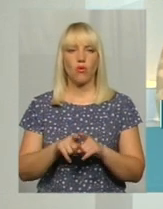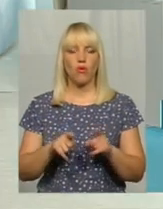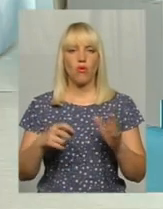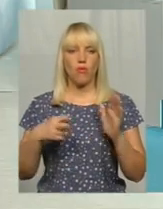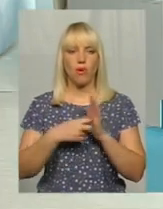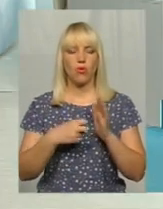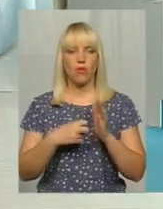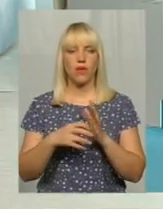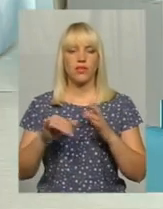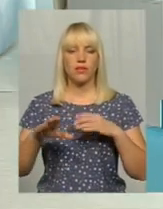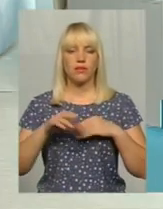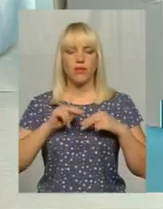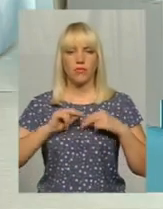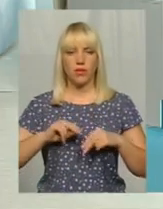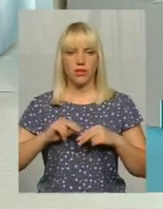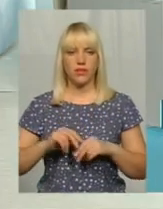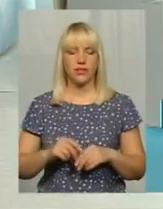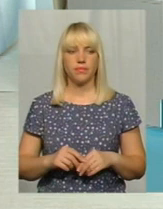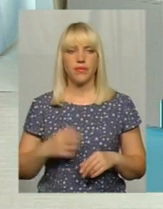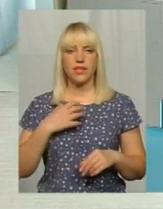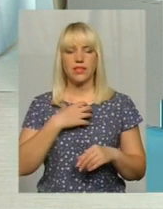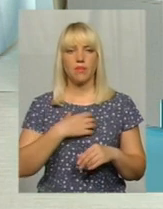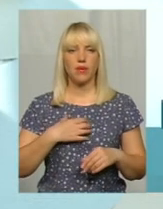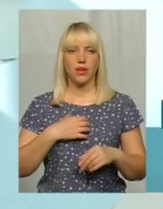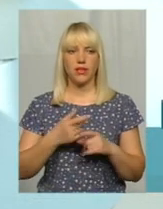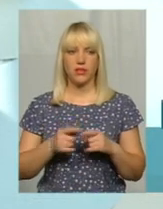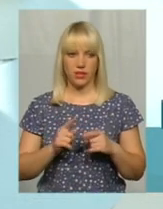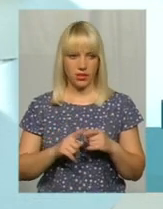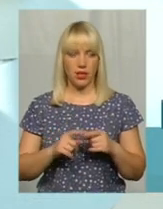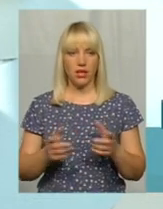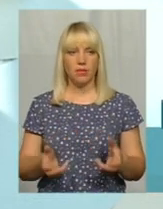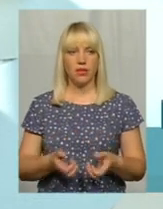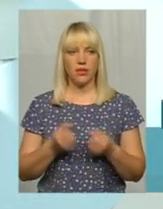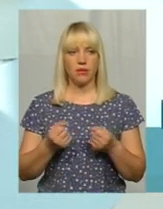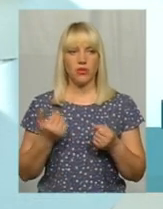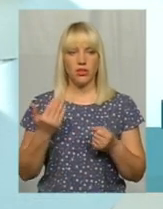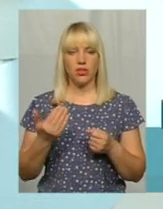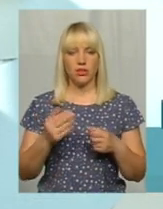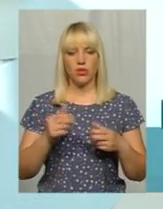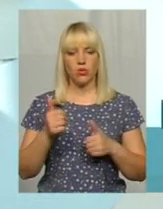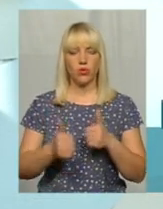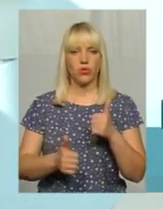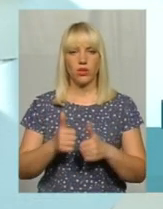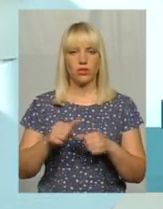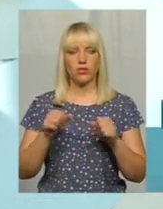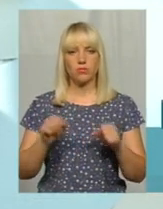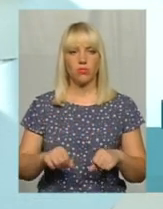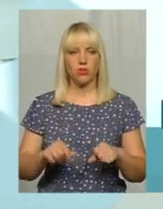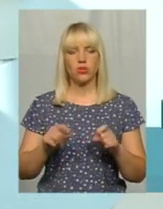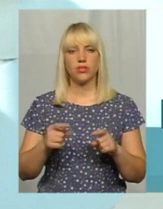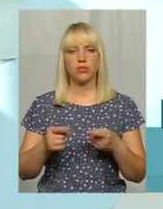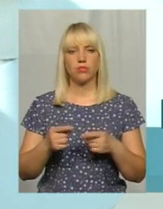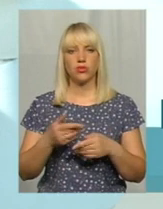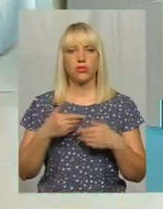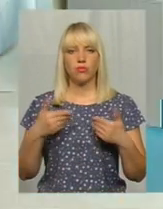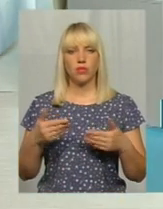такої співпраці? Ну, насамперед, це підтримка їхньої конкурентоспроможності, адже ми, скажімо